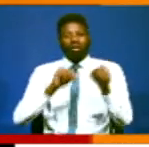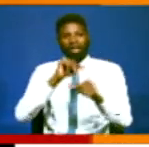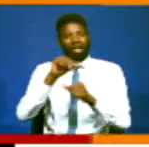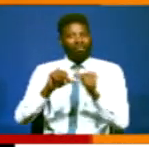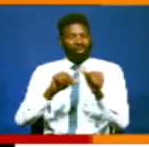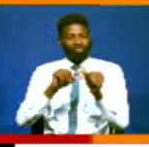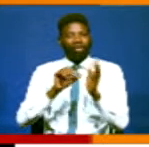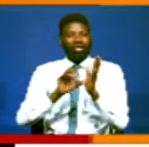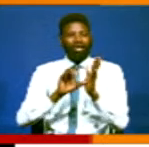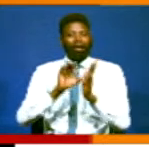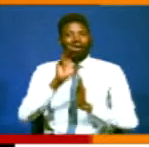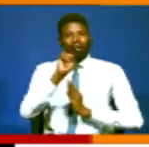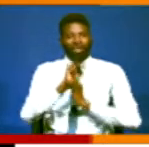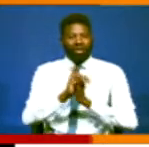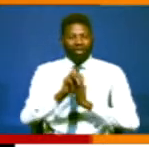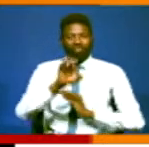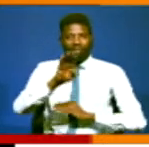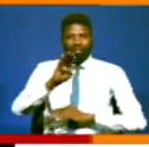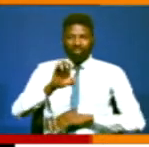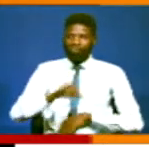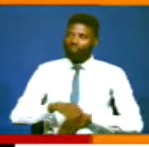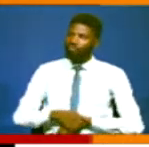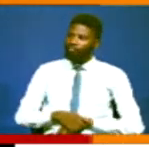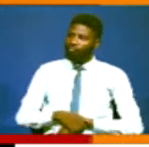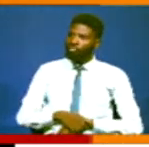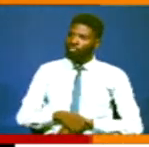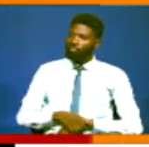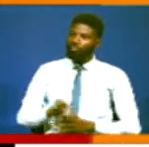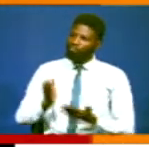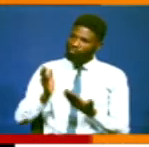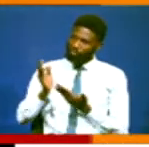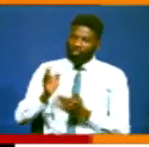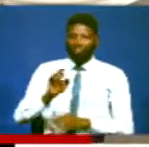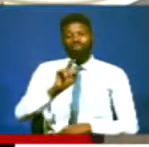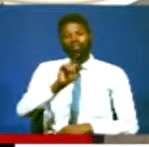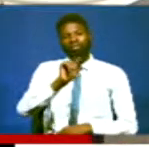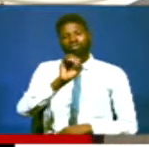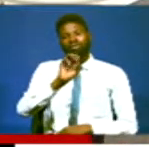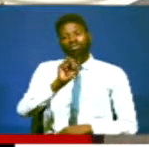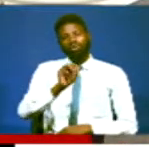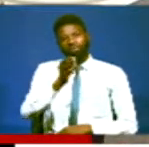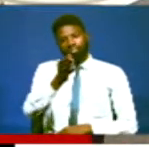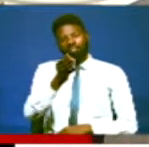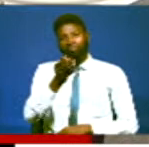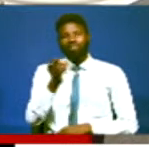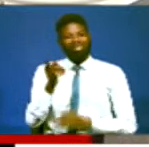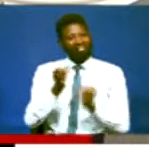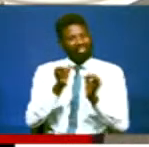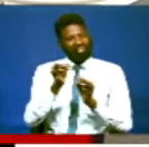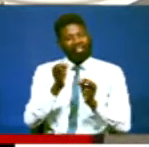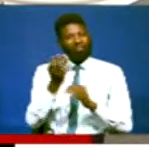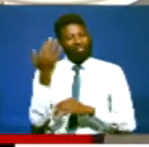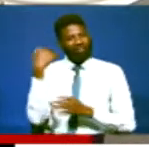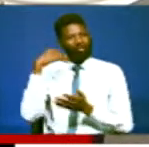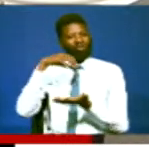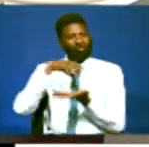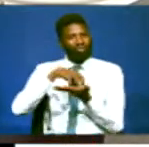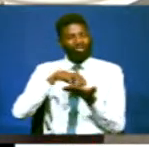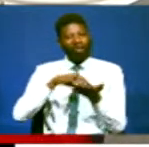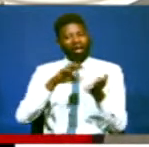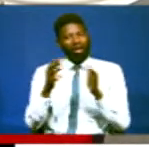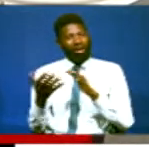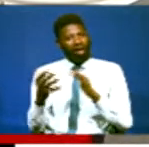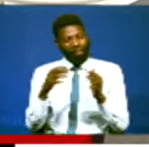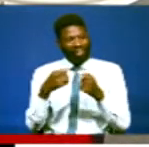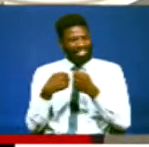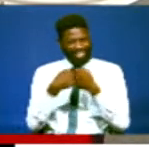kwako bwana Tom. Ameongelelea jinsi mambo yalikuwa na machangamoto ambao zili mfumo hii